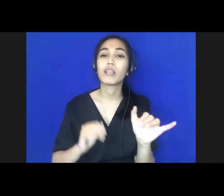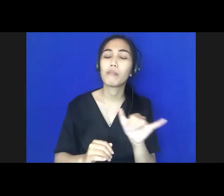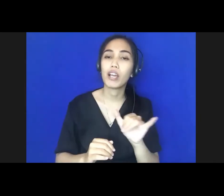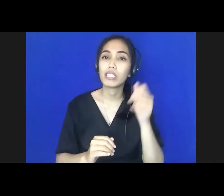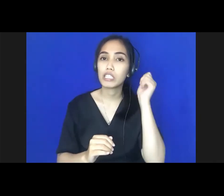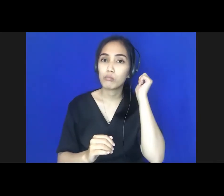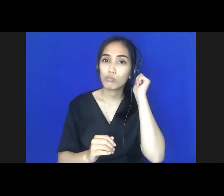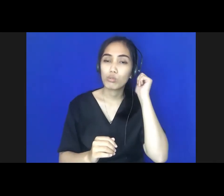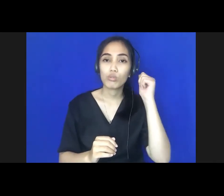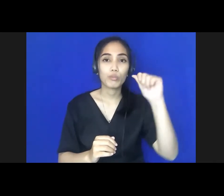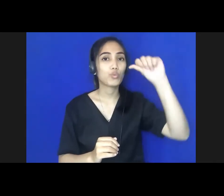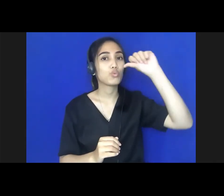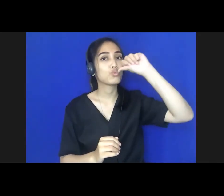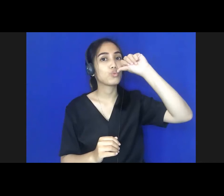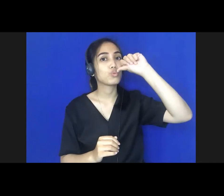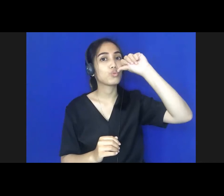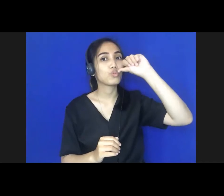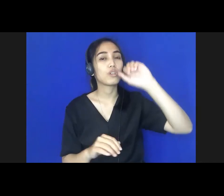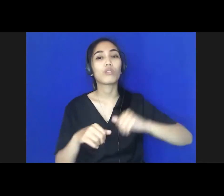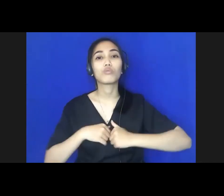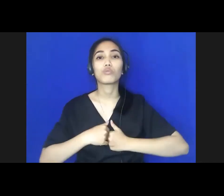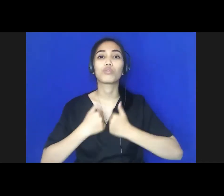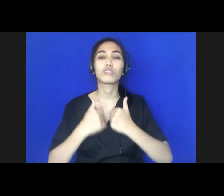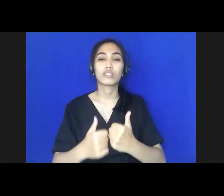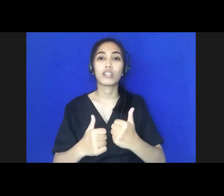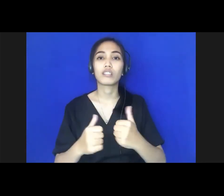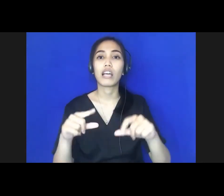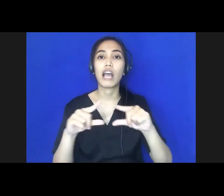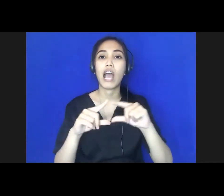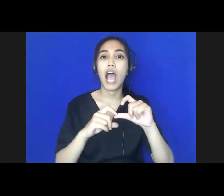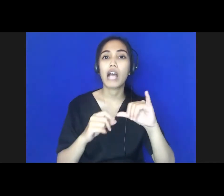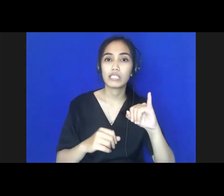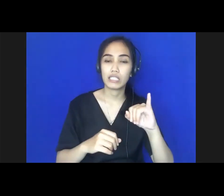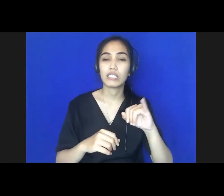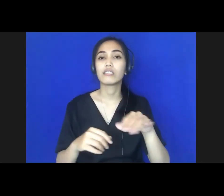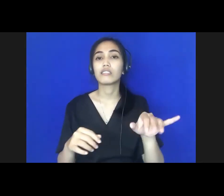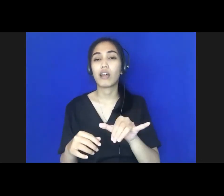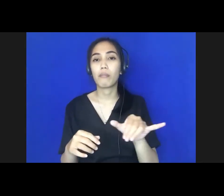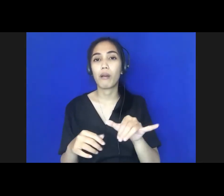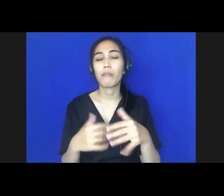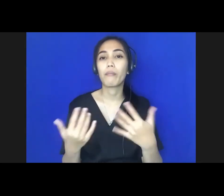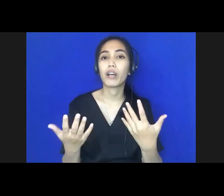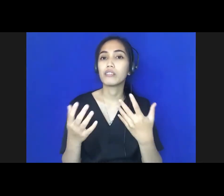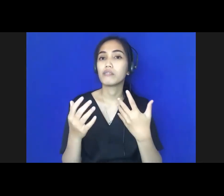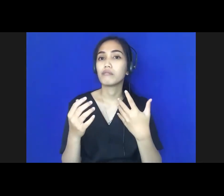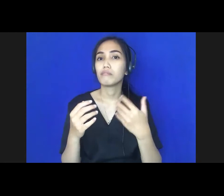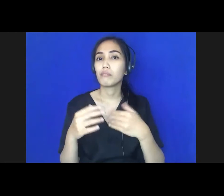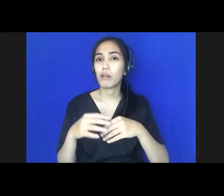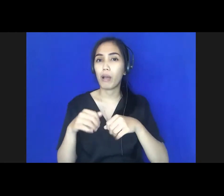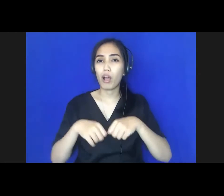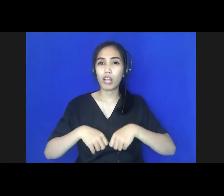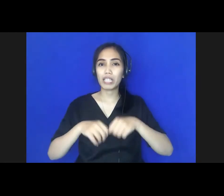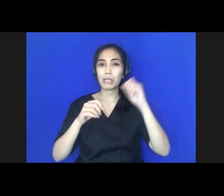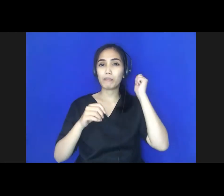agar sukses memberikan ASI eksklusifnya. Dan tidak lupa juga bahwa ibu pasca bersalin juga harus mengikuti keluarga